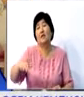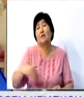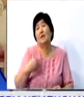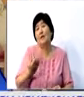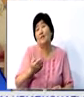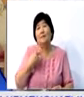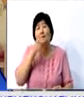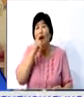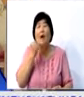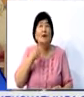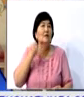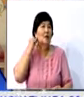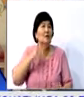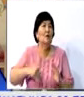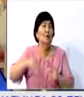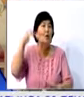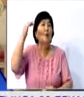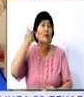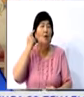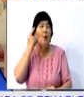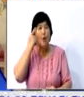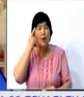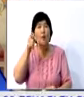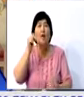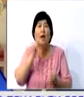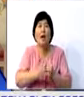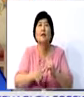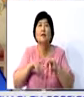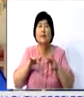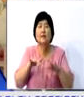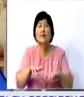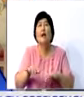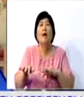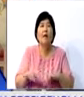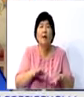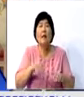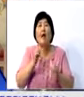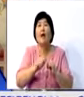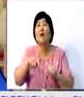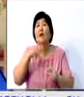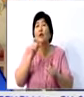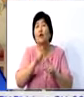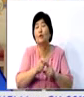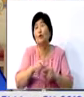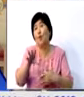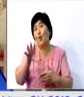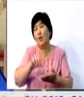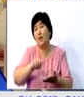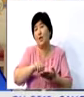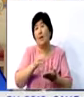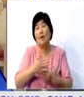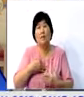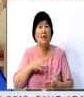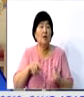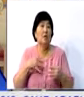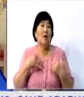бермейтін едік қой, қазір мына жасымыз келген сайын ойлансақ, оның әр істеген ісі, әр қимылы, әр айтқан сөзінің барлығы өнеге екен. Мен кейде таң